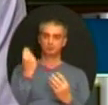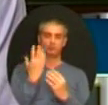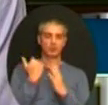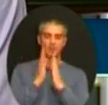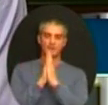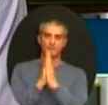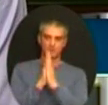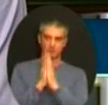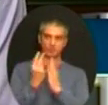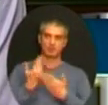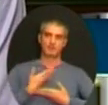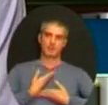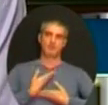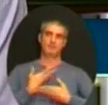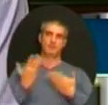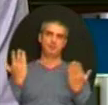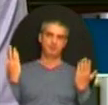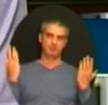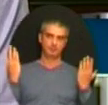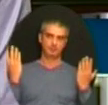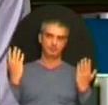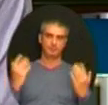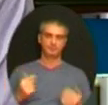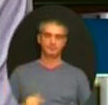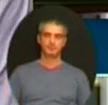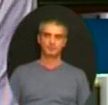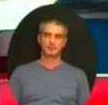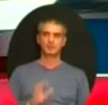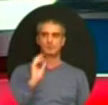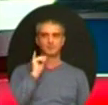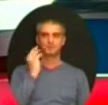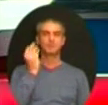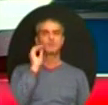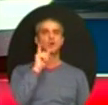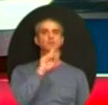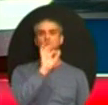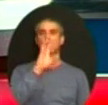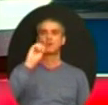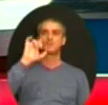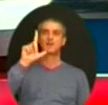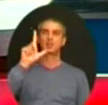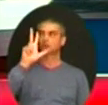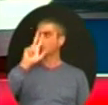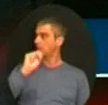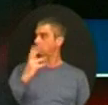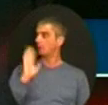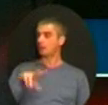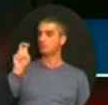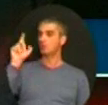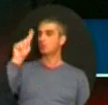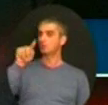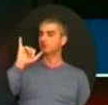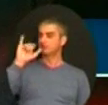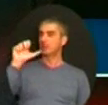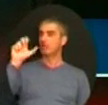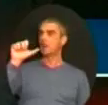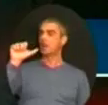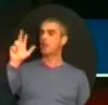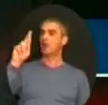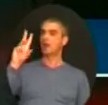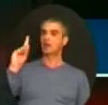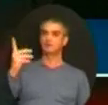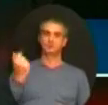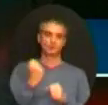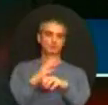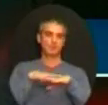מבקש... היה מקבל את זה, אני חושבת שהיא הייתה... במיוחד קוראו לו מילצ'ן. רק נגיד בסיפור הזה... לא מילצ'ן, מסתבר שגם עוזי ירד. שגם היו מפלגות... מסתבר,